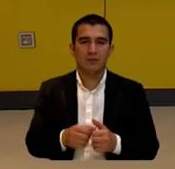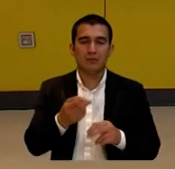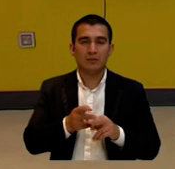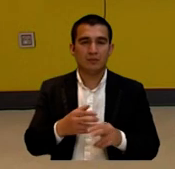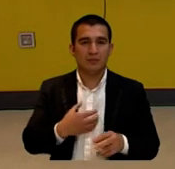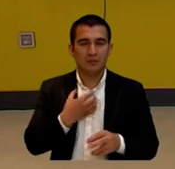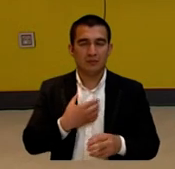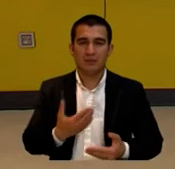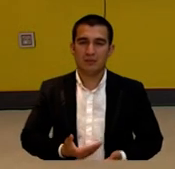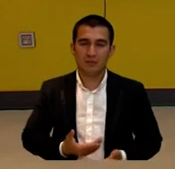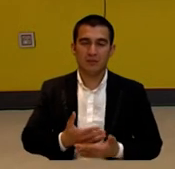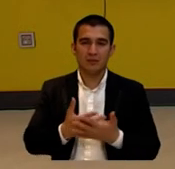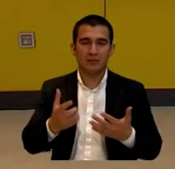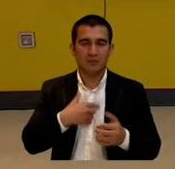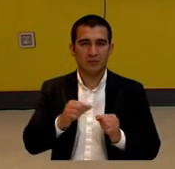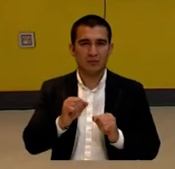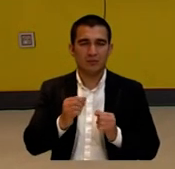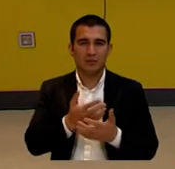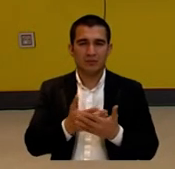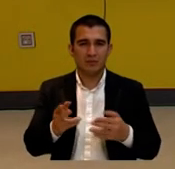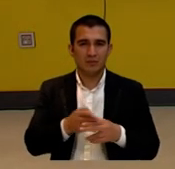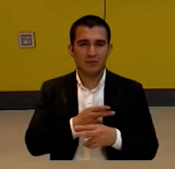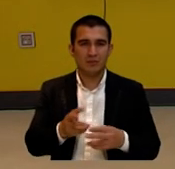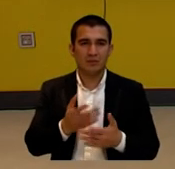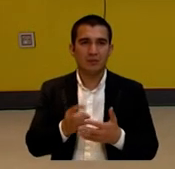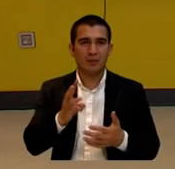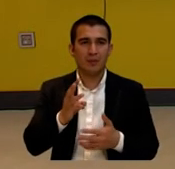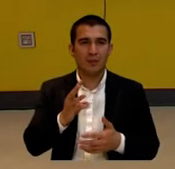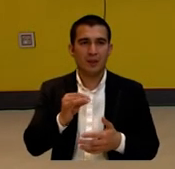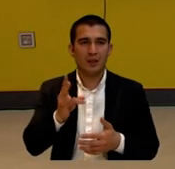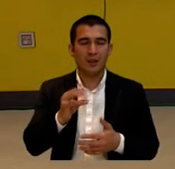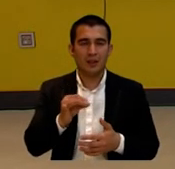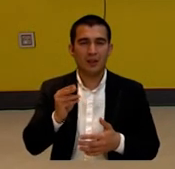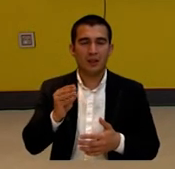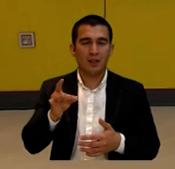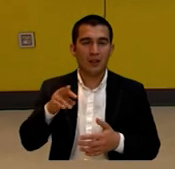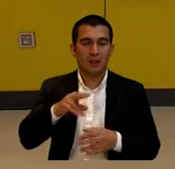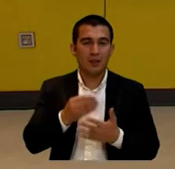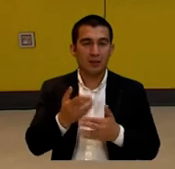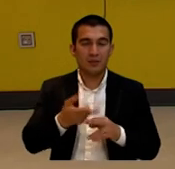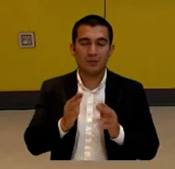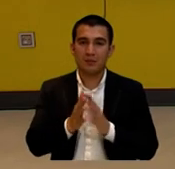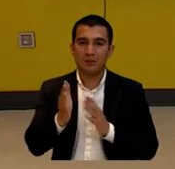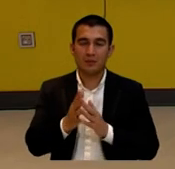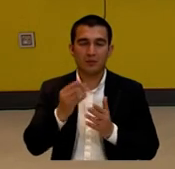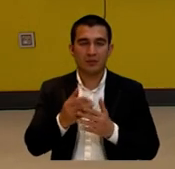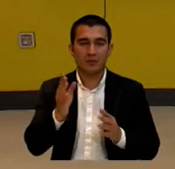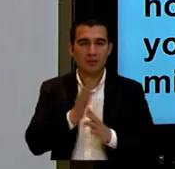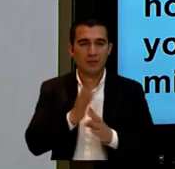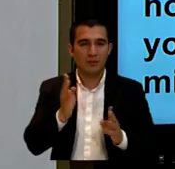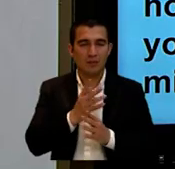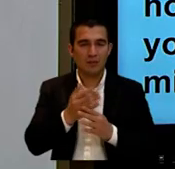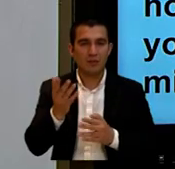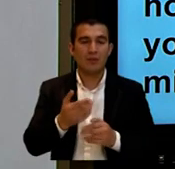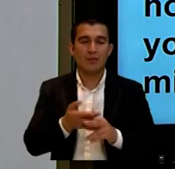Қау әуеллердегі қымайата, үң Мимик Resяды Отеса。 Өсомликлердегі өзшемал өрдзі,